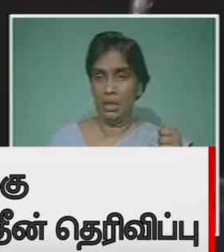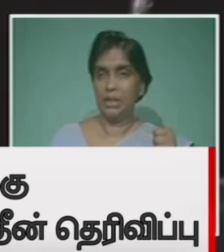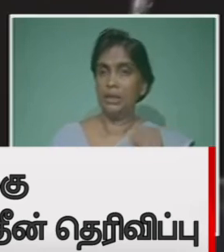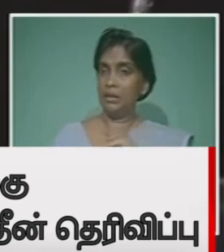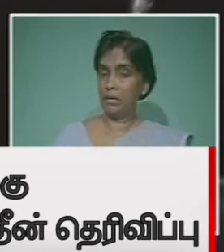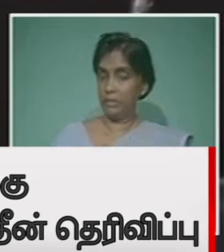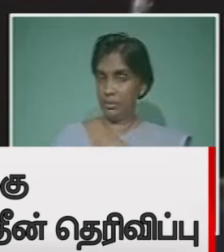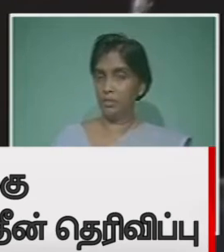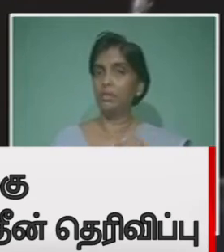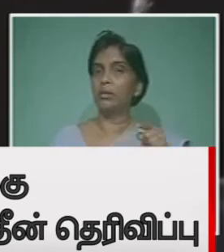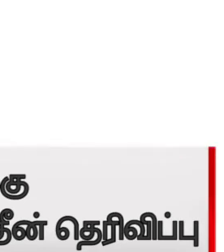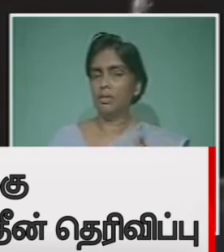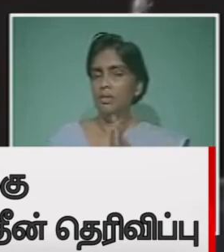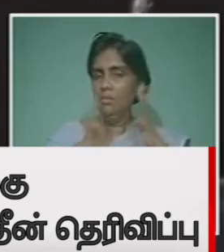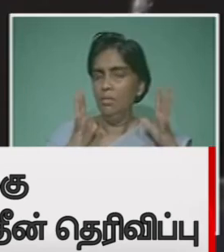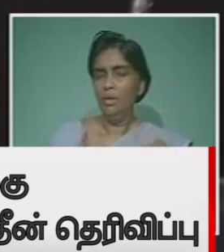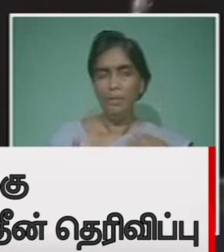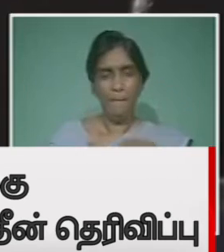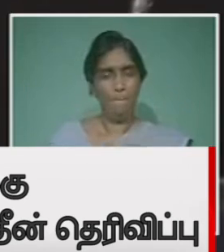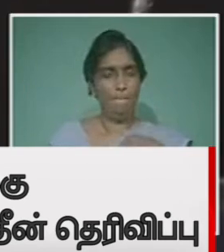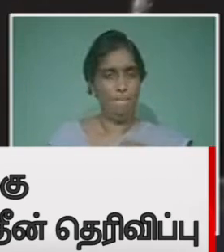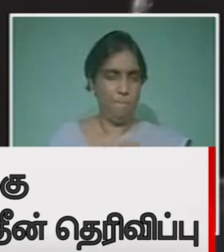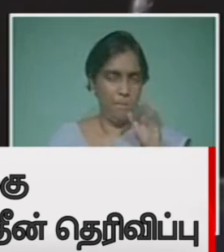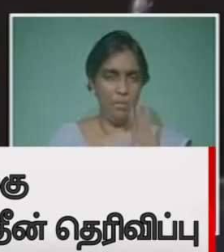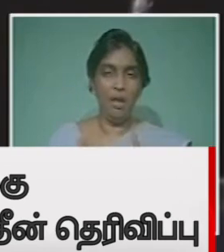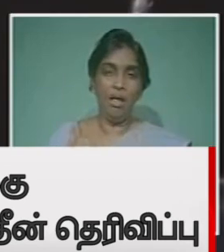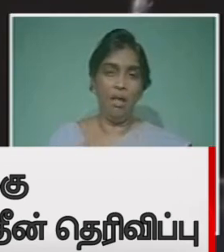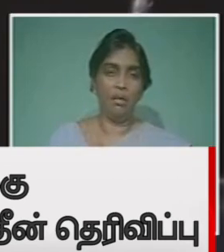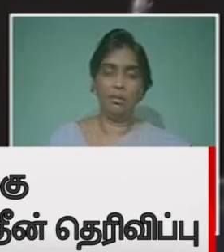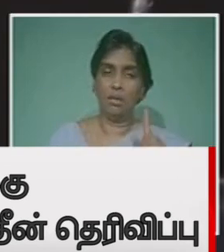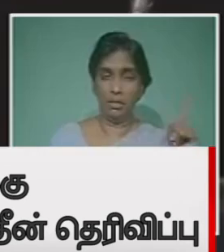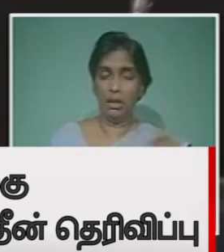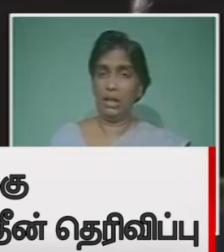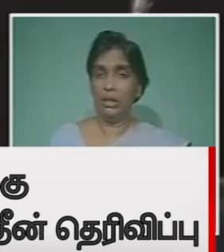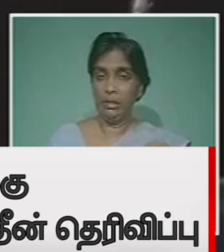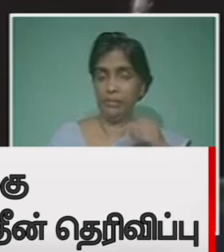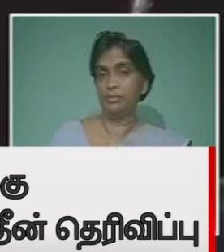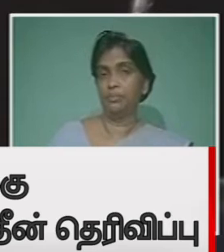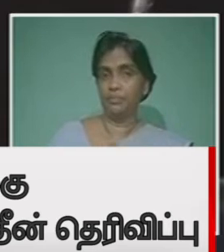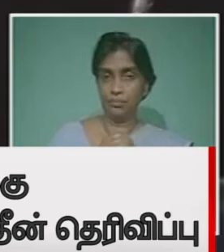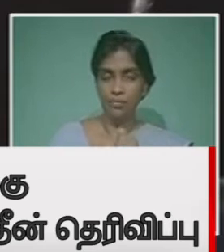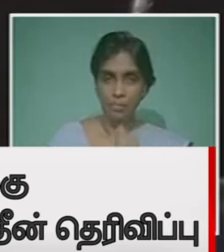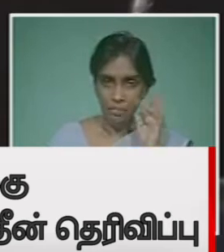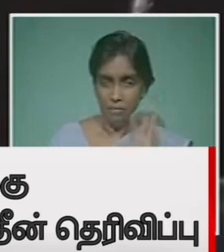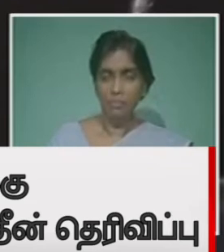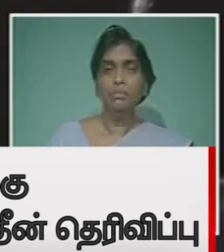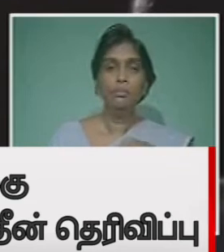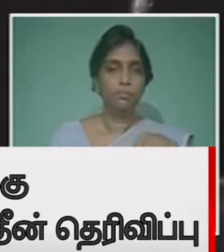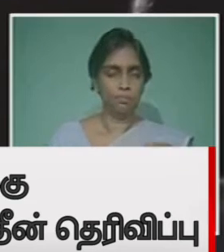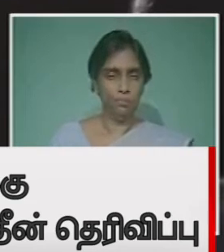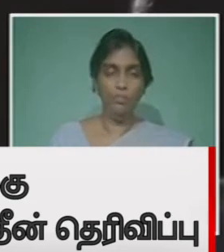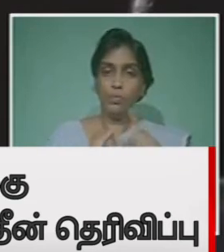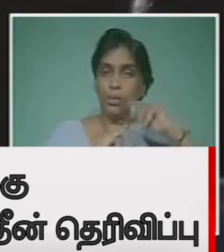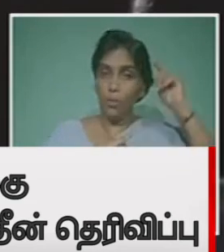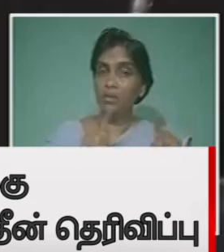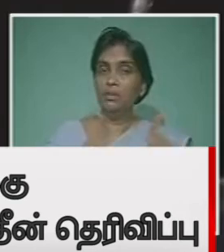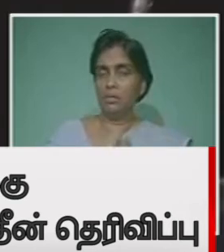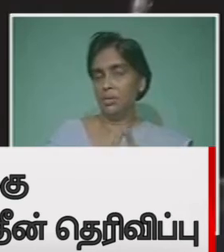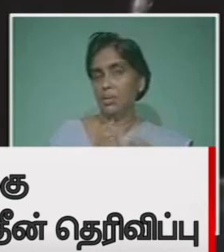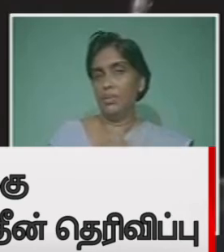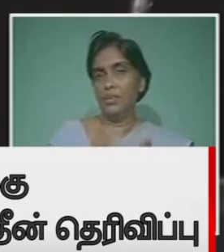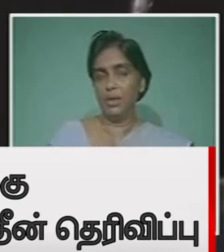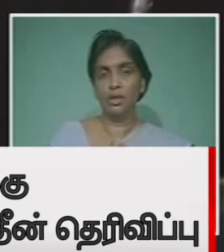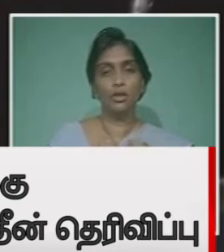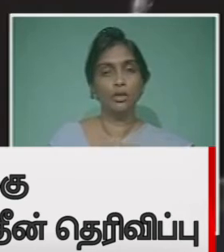அதாவது 10 லட்சம் பேர் மட்டுமே இருக்கிறார்கள் திருவில் சொந்தக்காரர்கள். திருவில் ஓடுகின்ற சாதாரண இன்று சில பட்டதாரிகள் கூட தொழில் இல்லாதவர்கள் திருவில் ஓடுகின்ற நிலை.